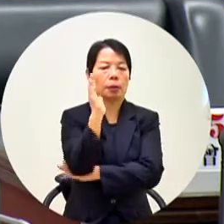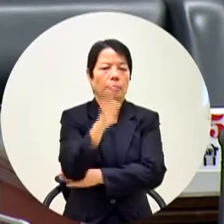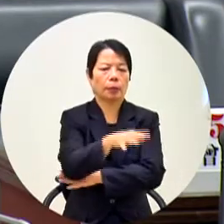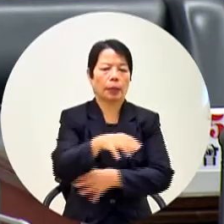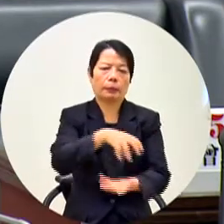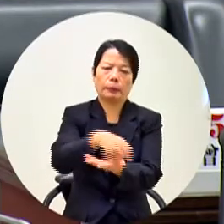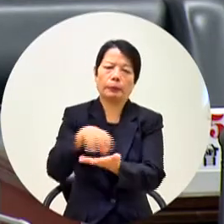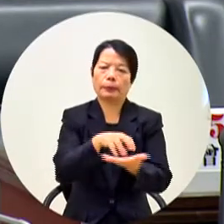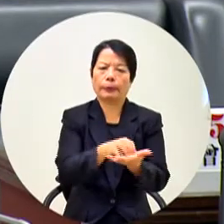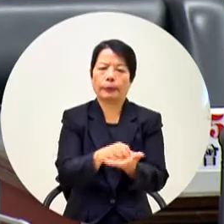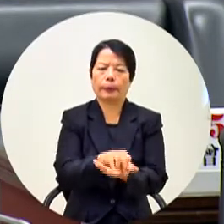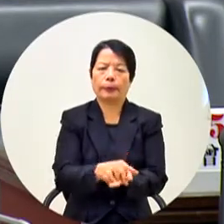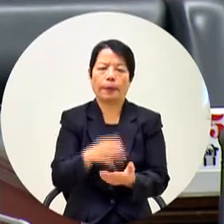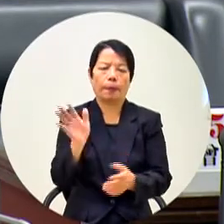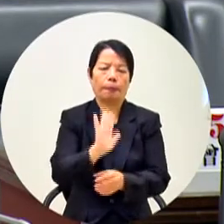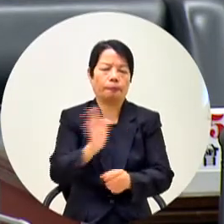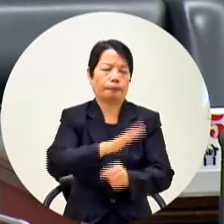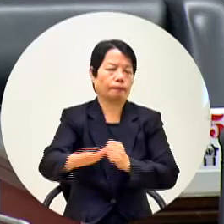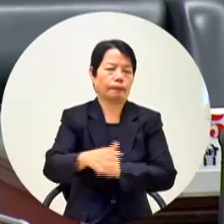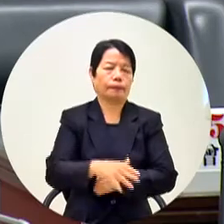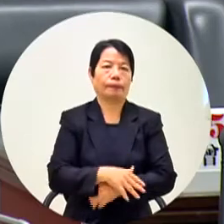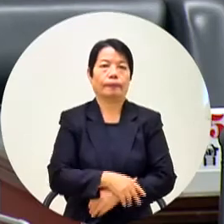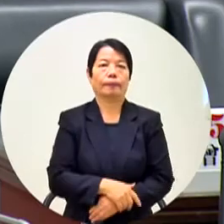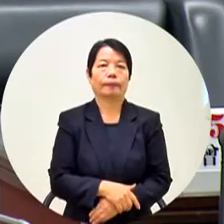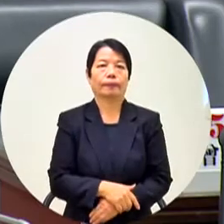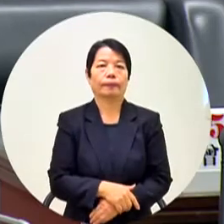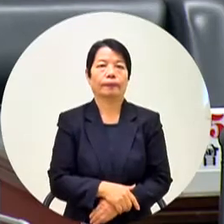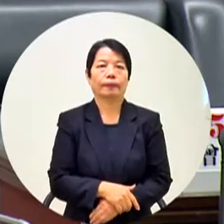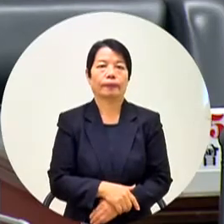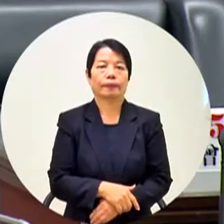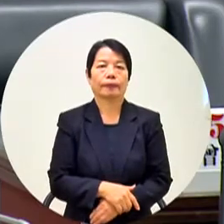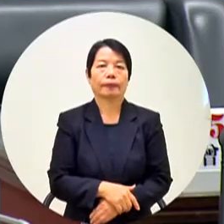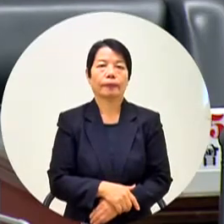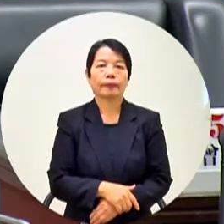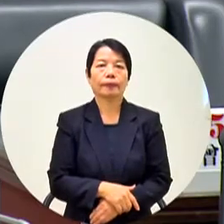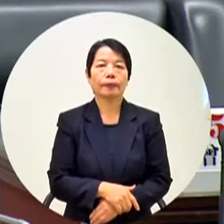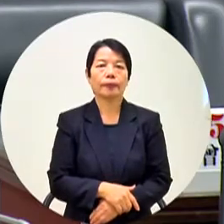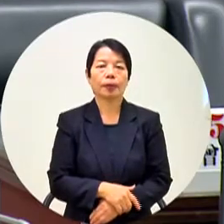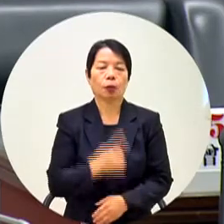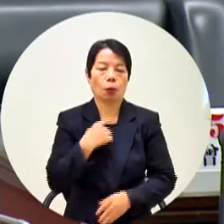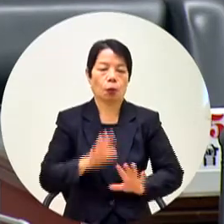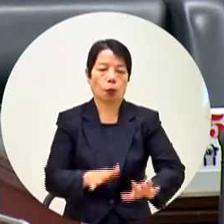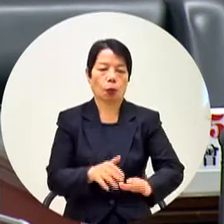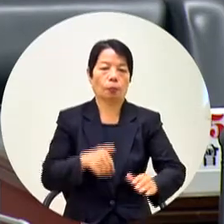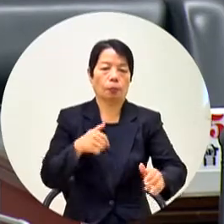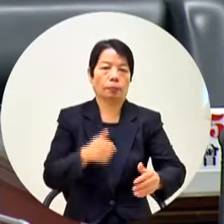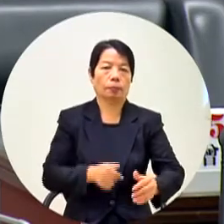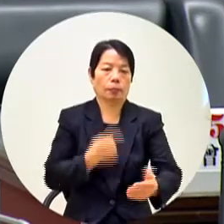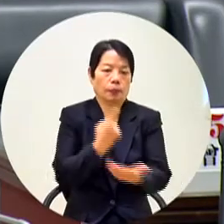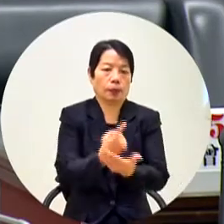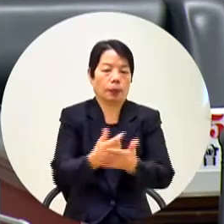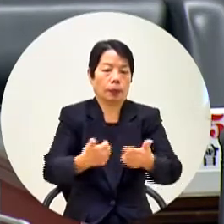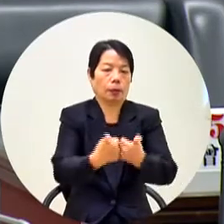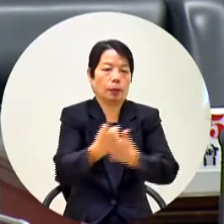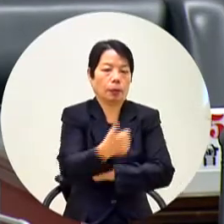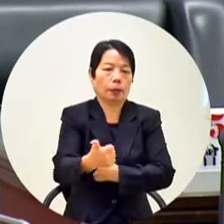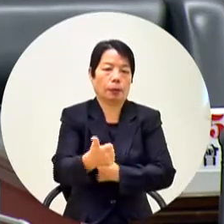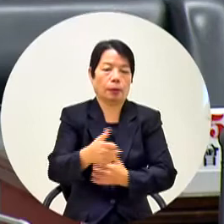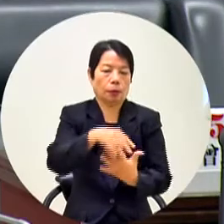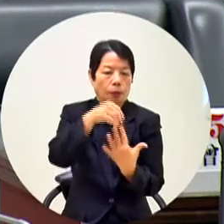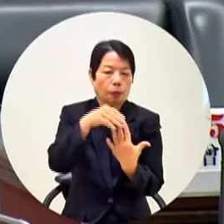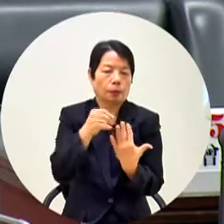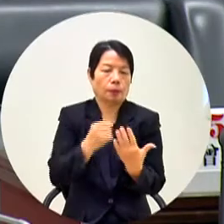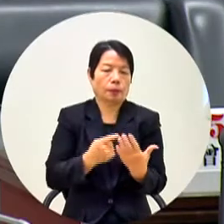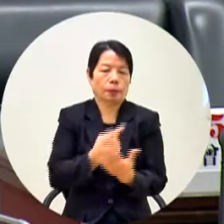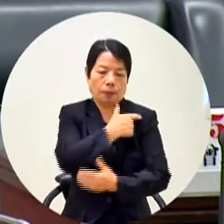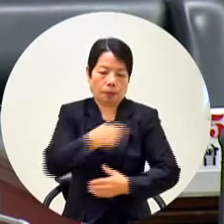以我投到议员的选举，就是希望呢，会当改